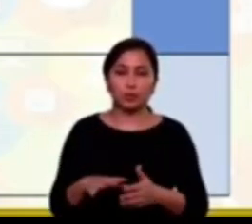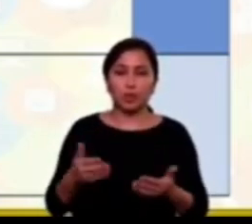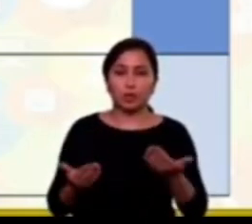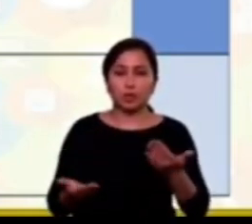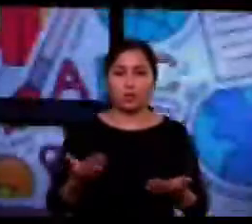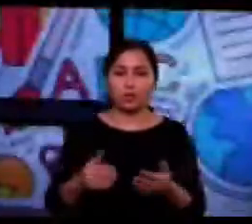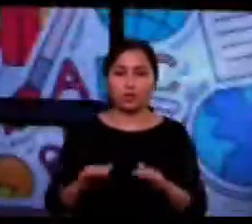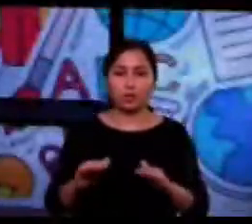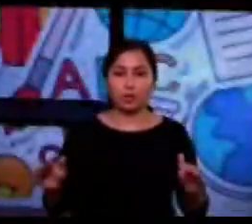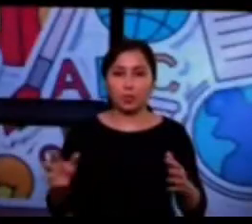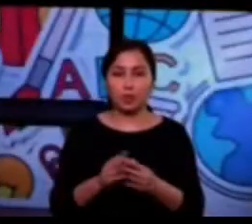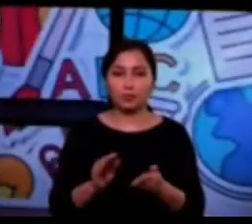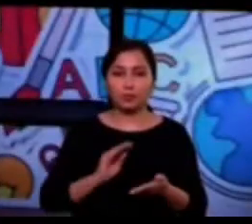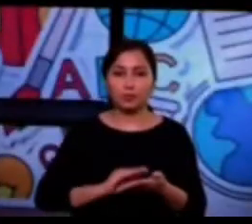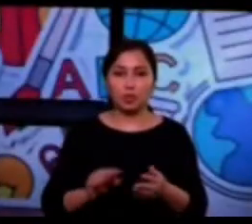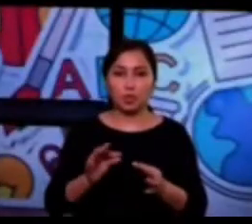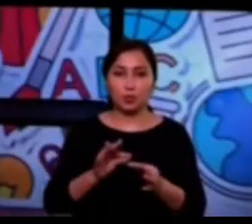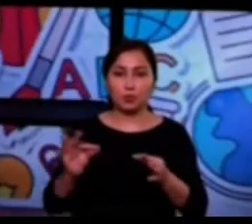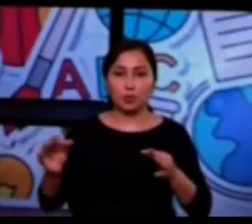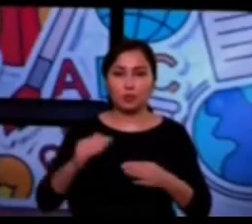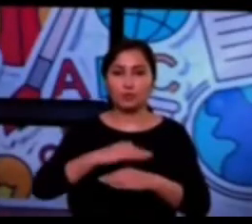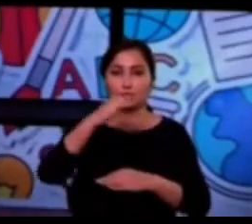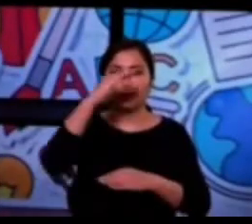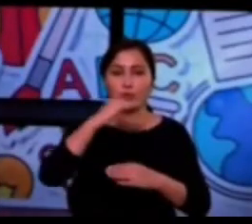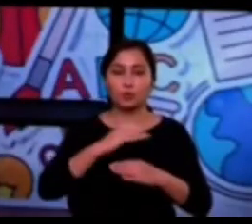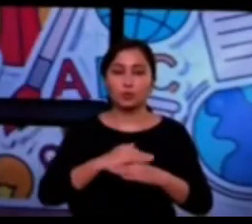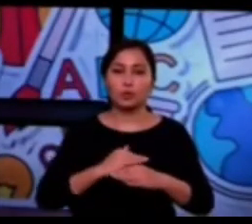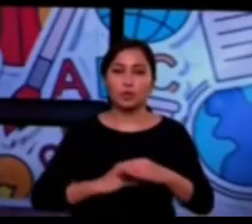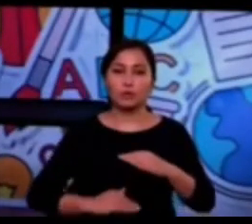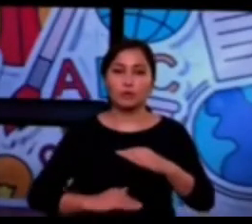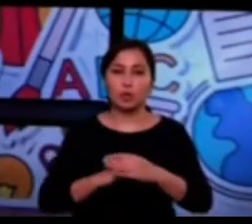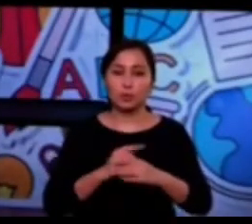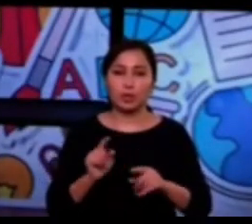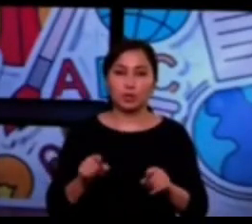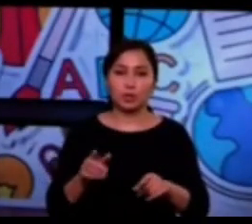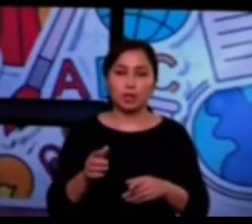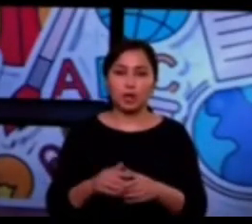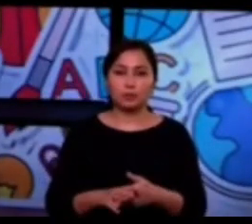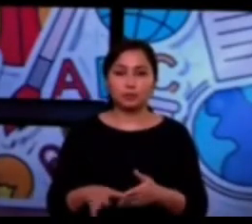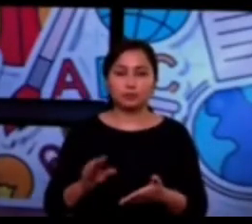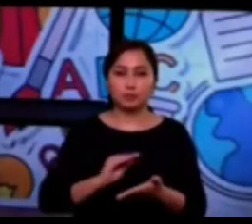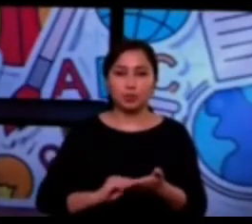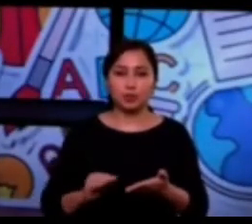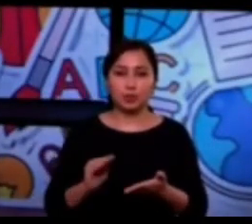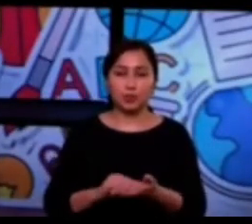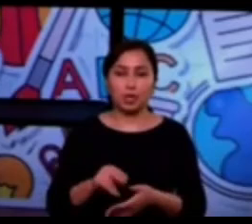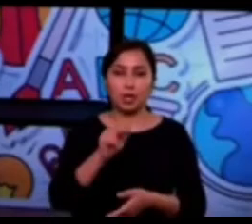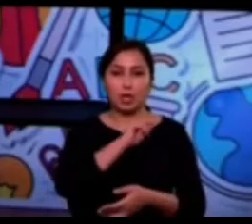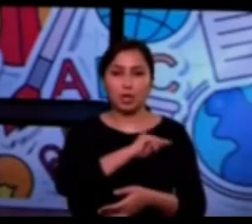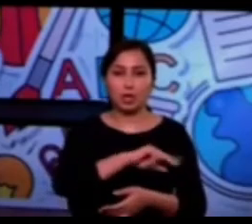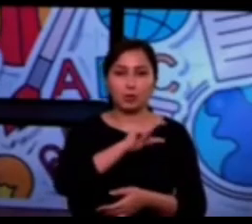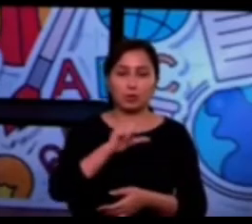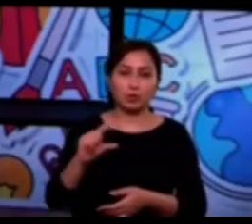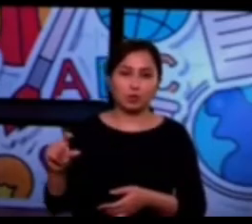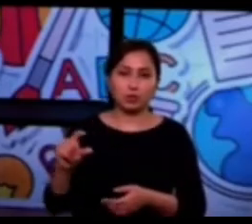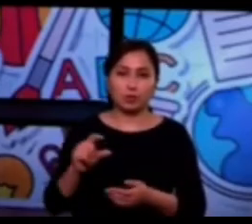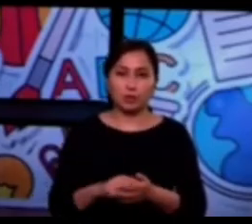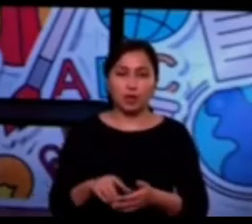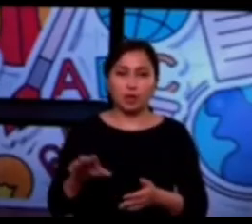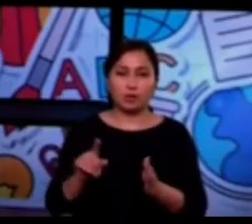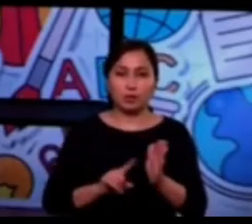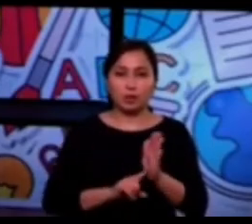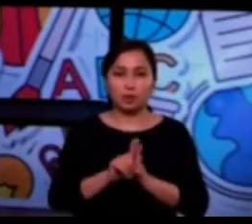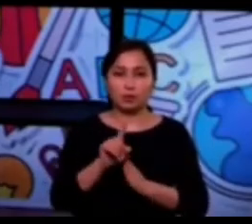до этого писали с вами петлю вверху и внизу, то здесь уже мы петлю пишем в рабочей строке. Ее